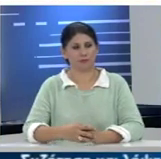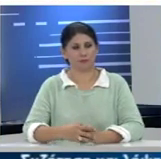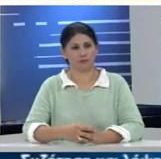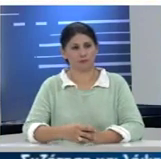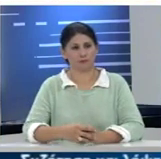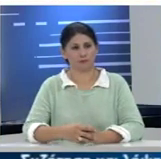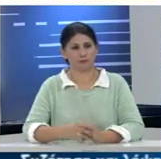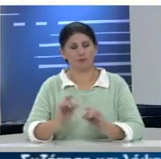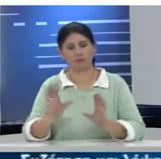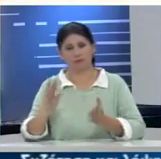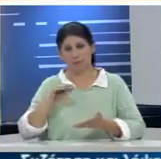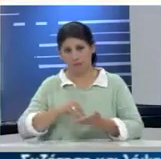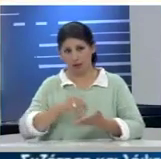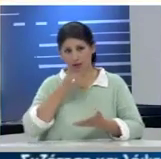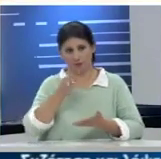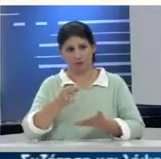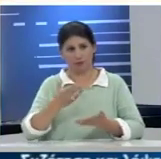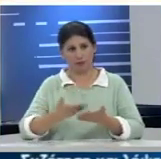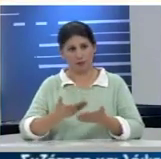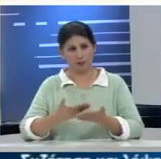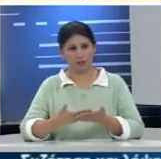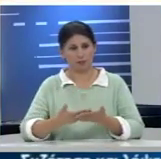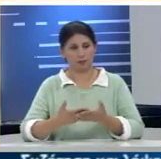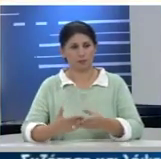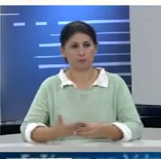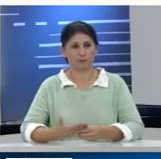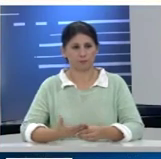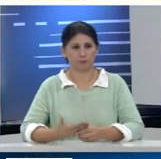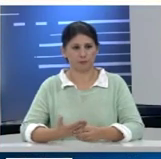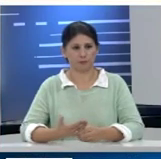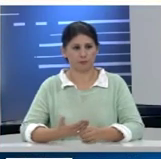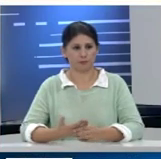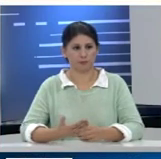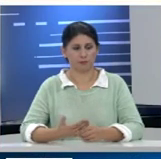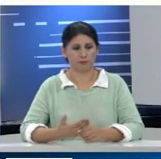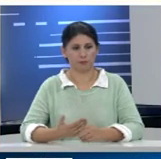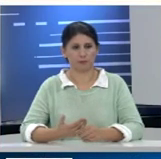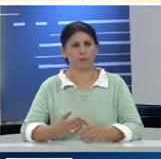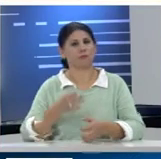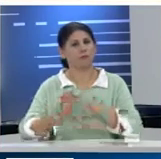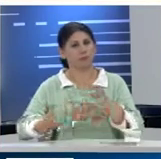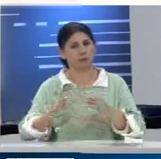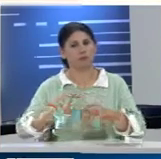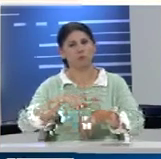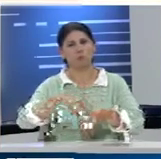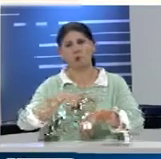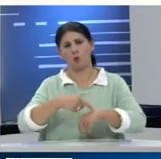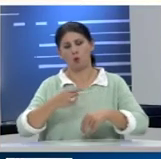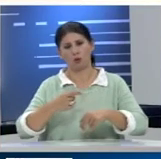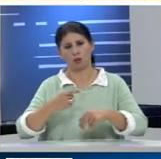περιτεύει να επαναλάβει κανείς τα επιχειρήματα τα οποία αναπτύχθηκαν σε αυτή την πολύ ωραία